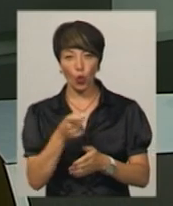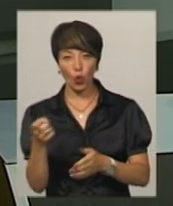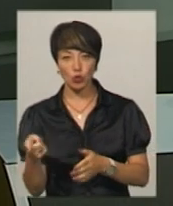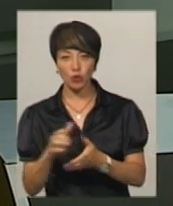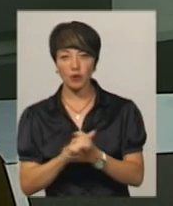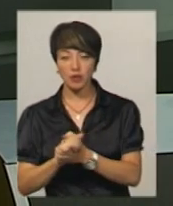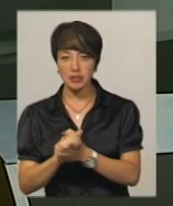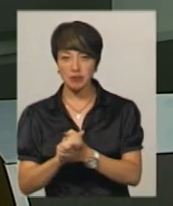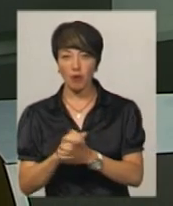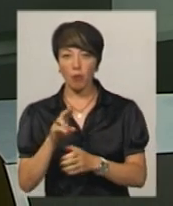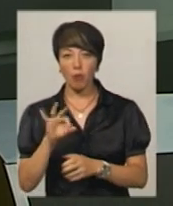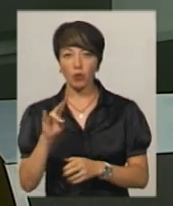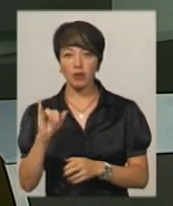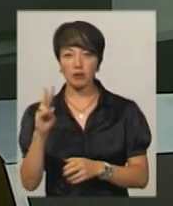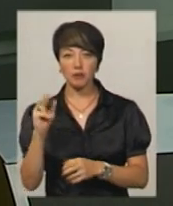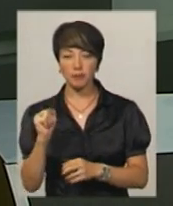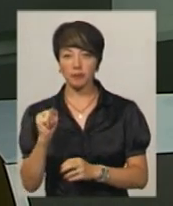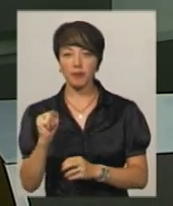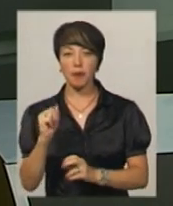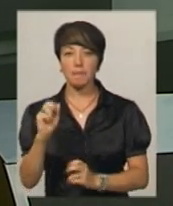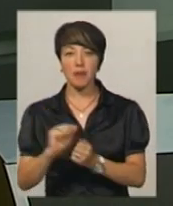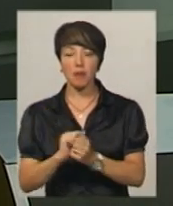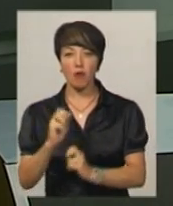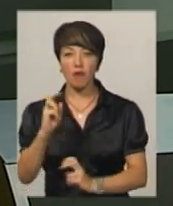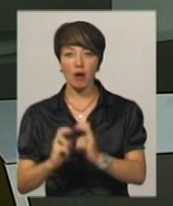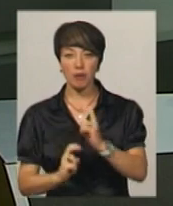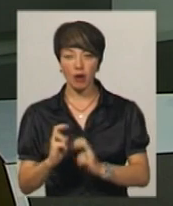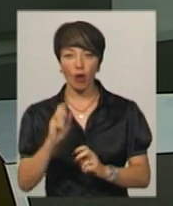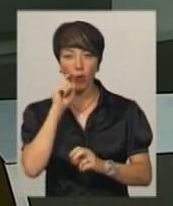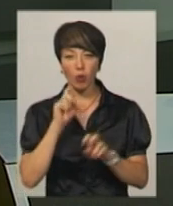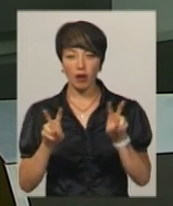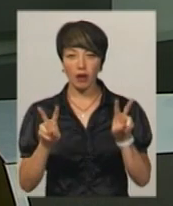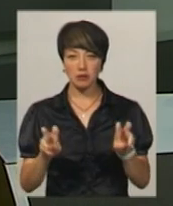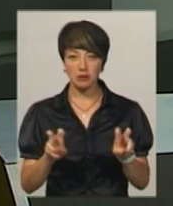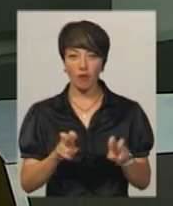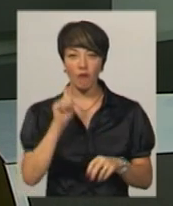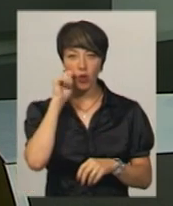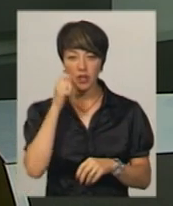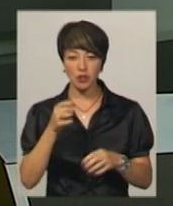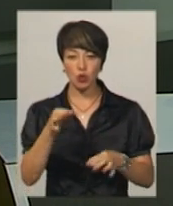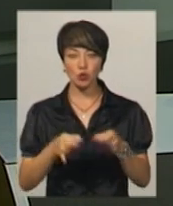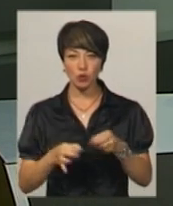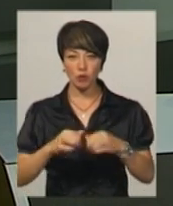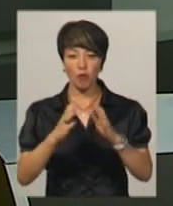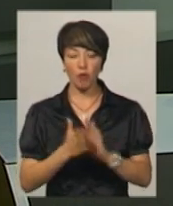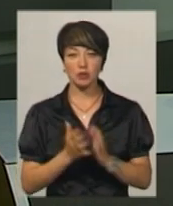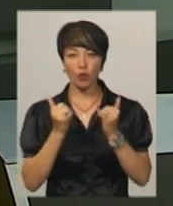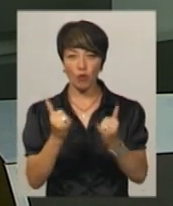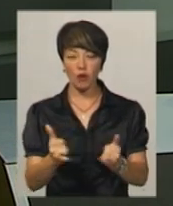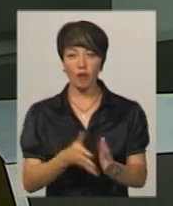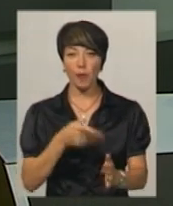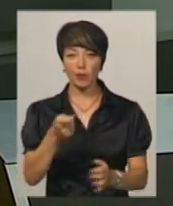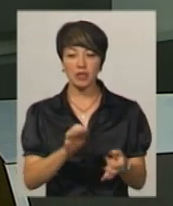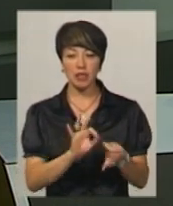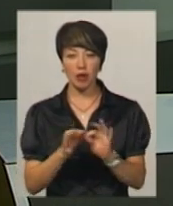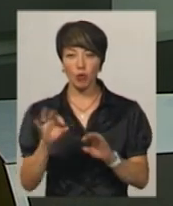обмеженою відповідальністю «Понінківська картонно-паперова фабрика «Україна». Волинський окружний суд у повному обсязі задовольнив позов.